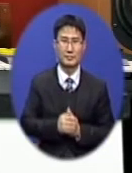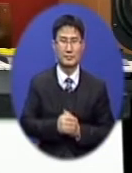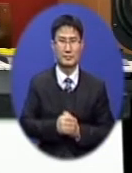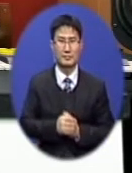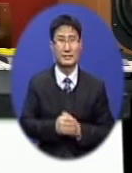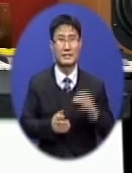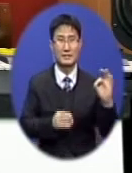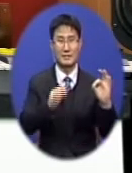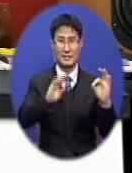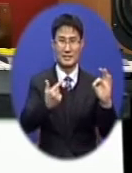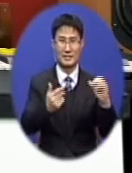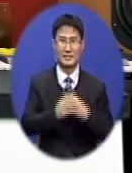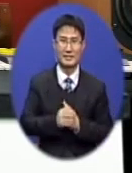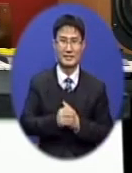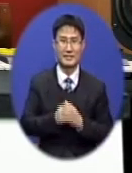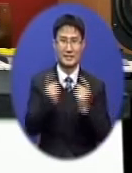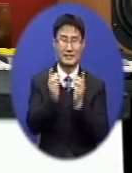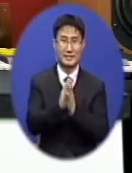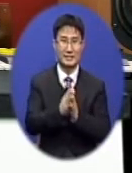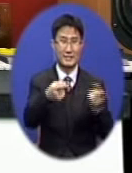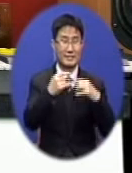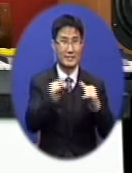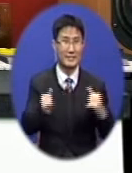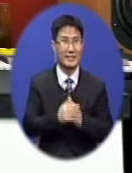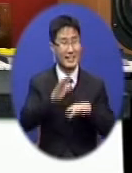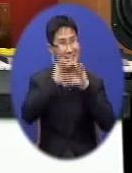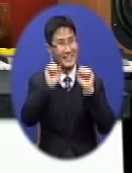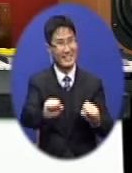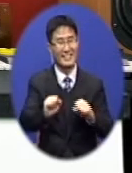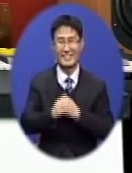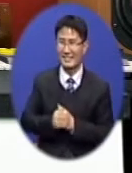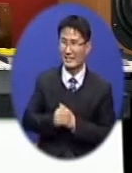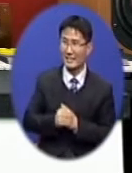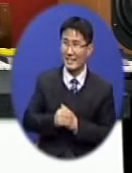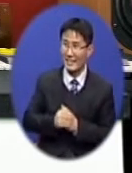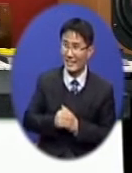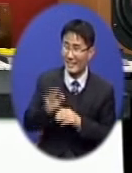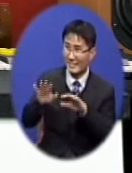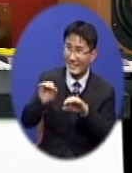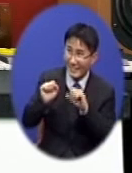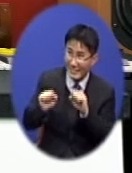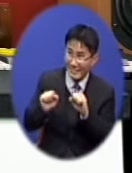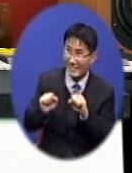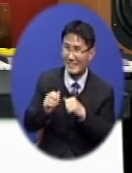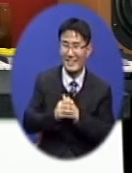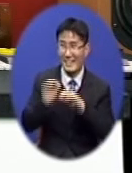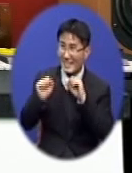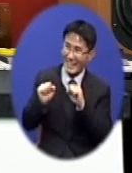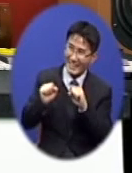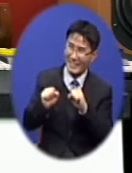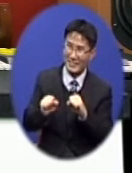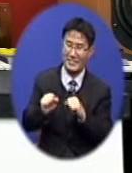모셔주세요. 네, 10번. 네, 직접 참여자인데요. 안녕하세요. 여보세요? 어머? 아이고?